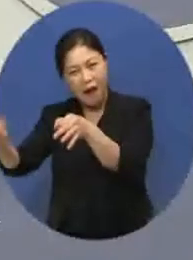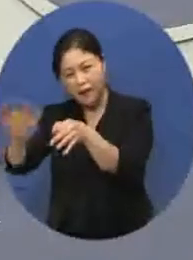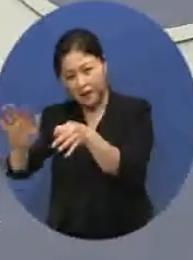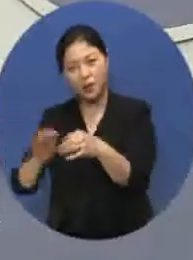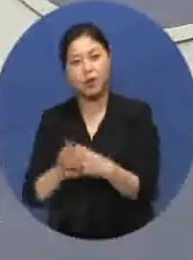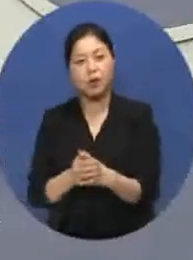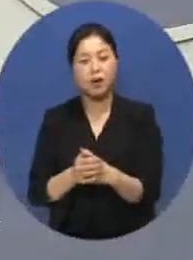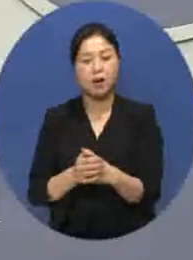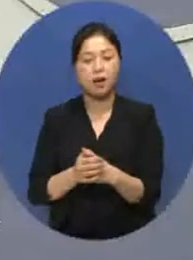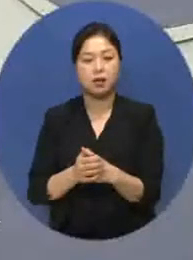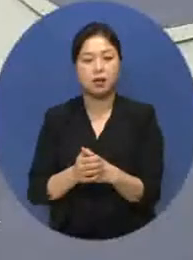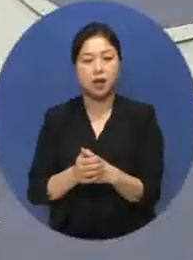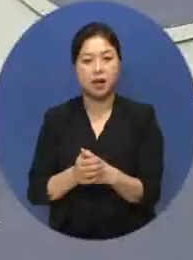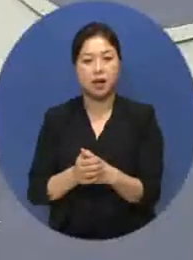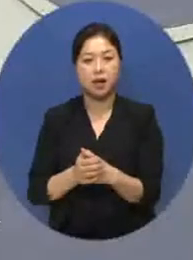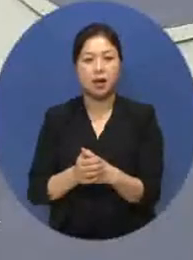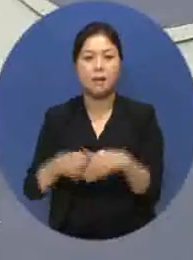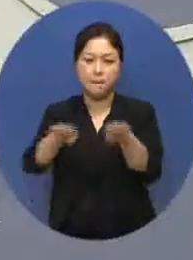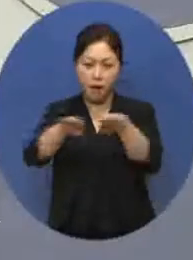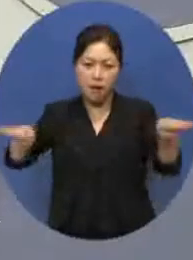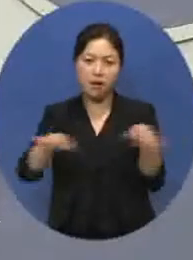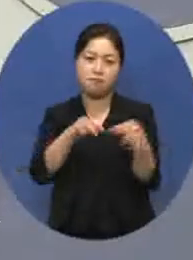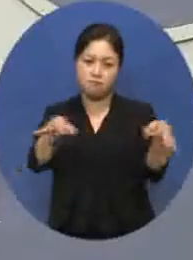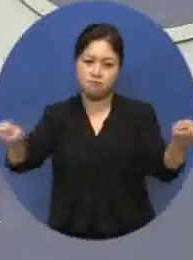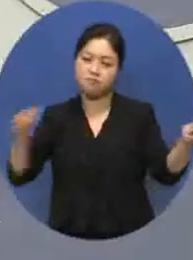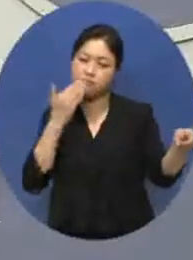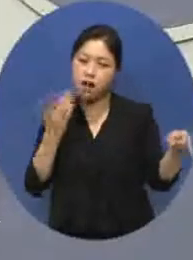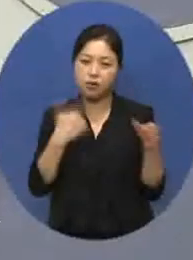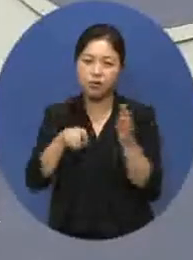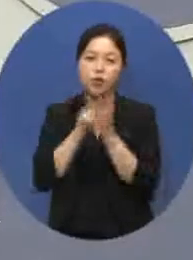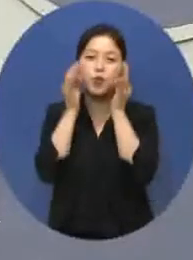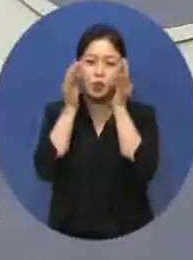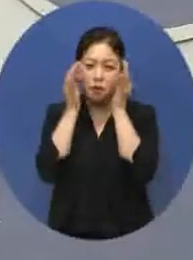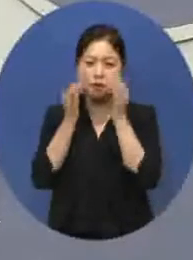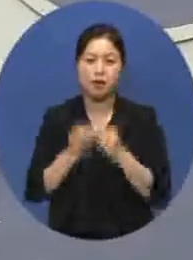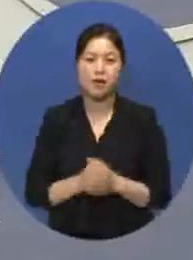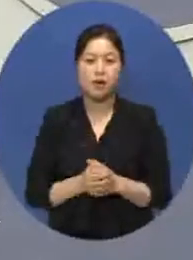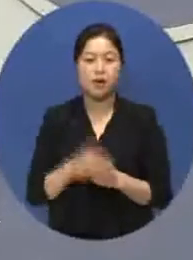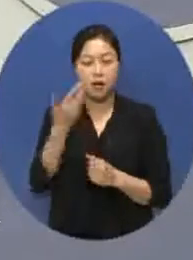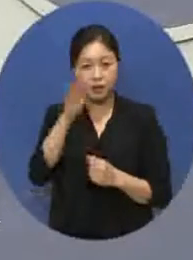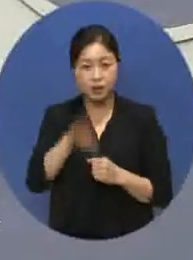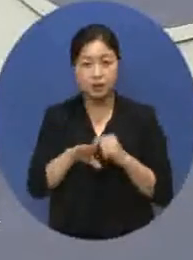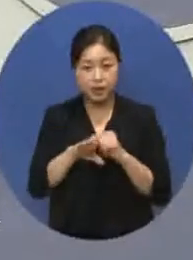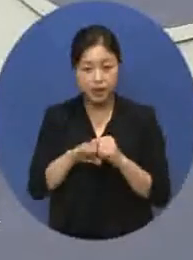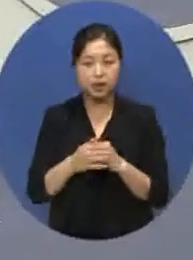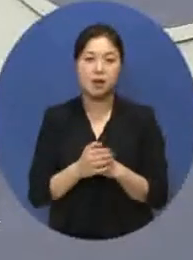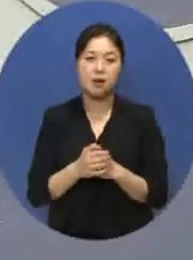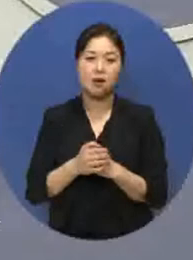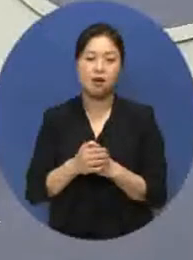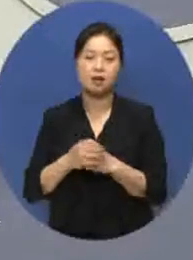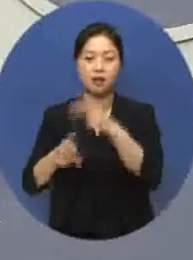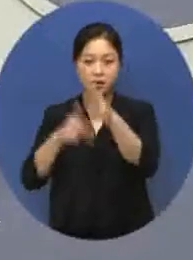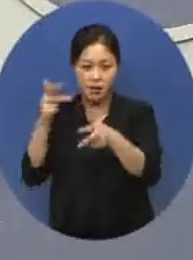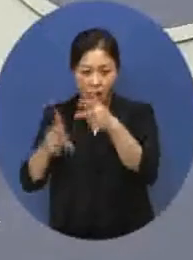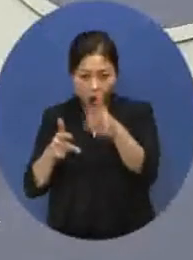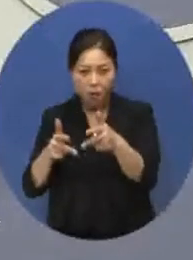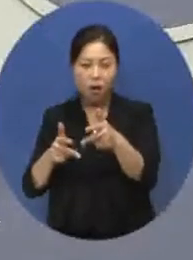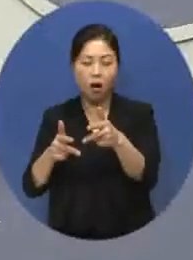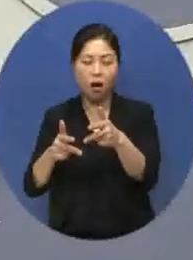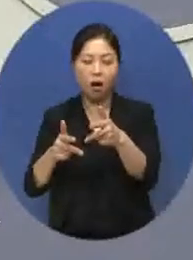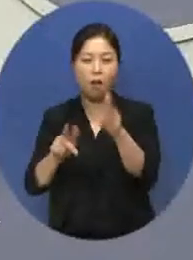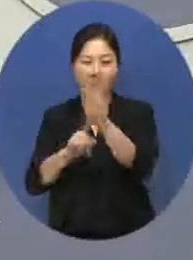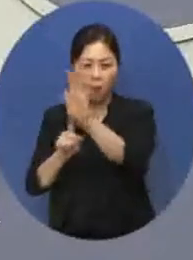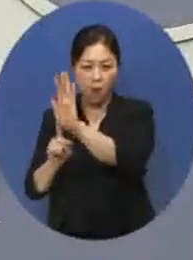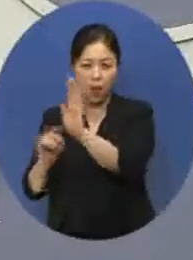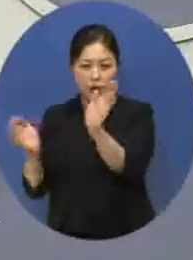있도록 그렇게 하고는 있습니다만은 매년 이제 그 공모가 끝나면 돌아오는 결과는